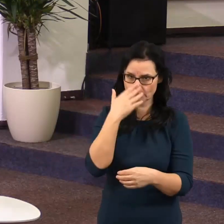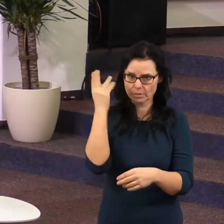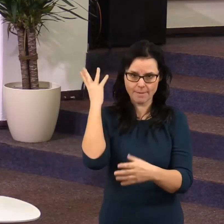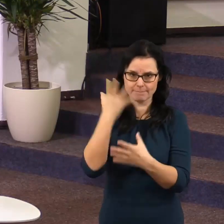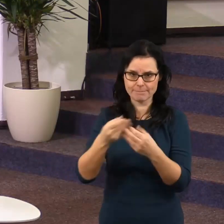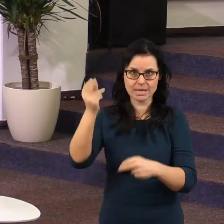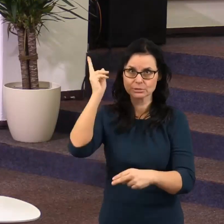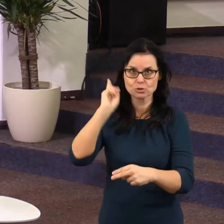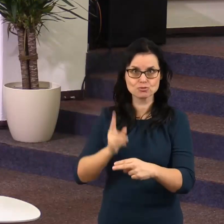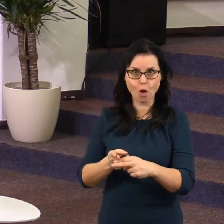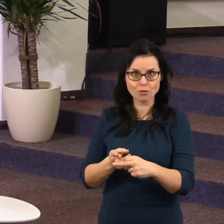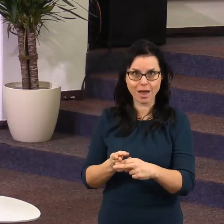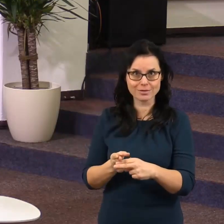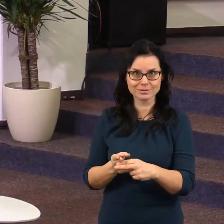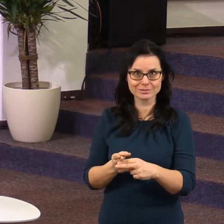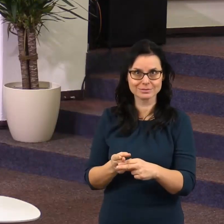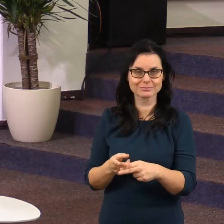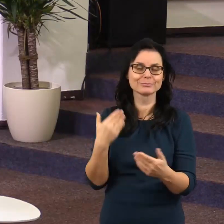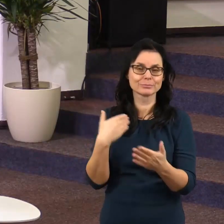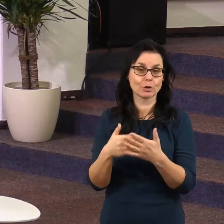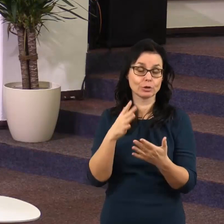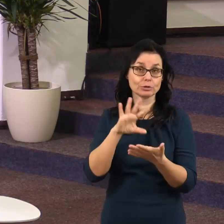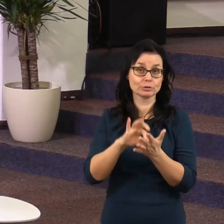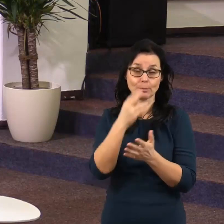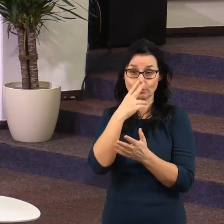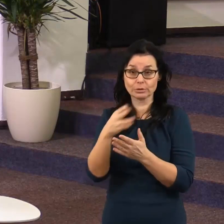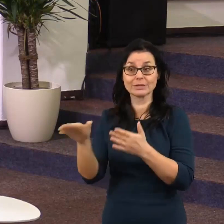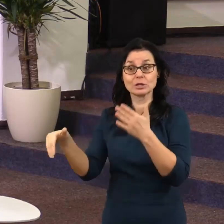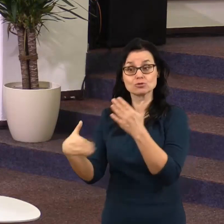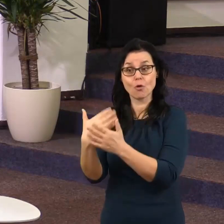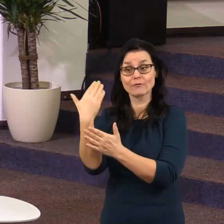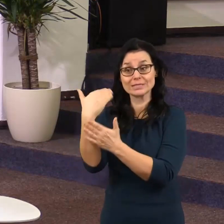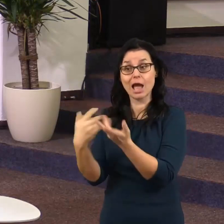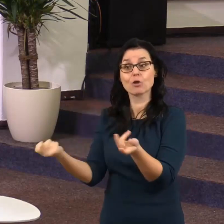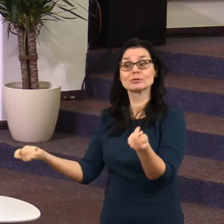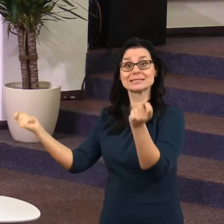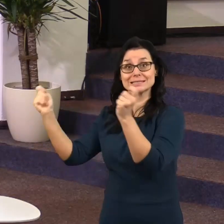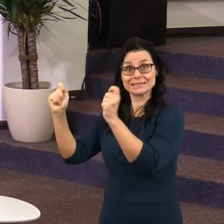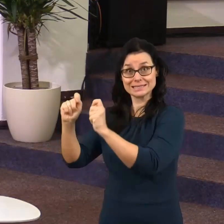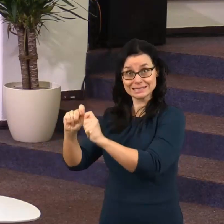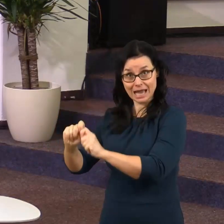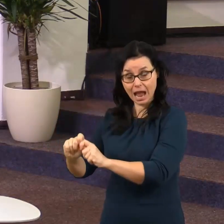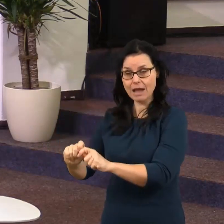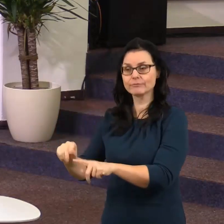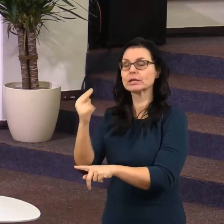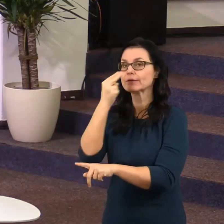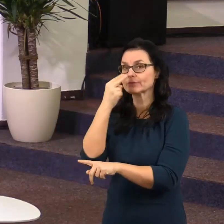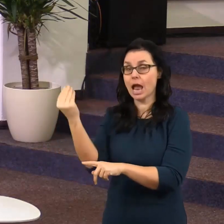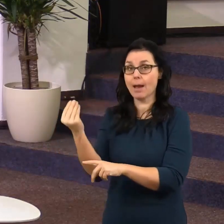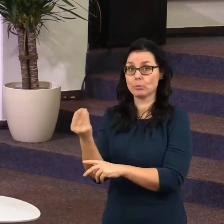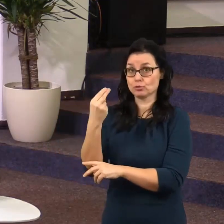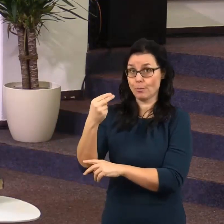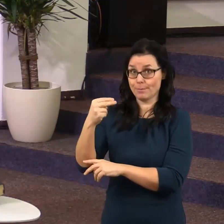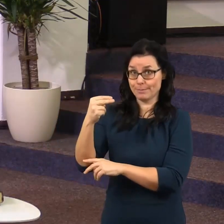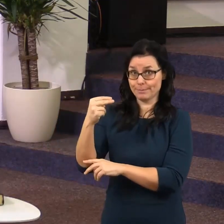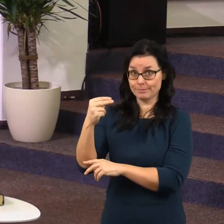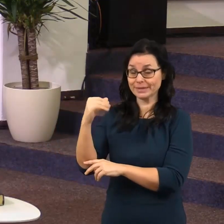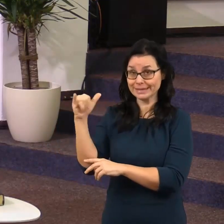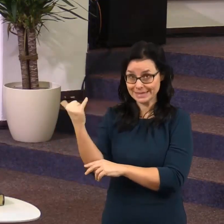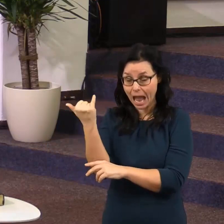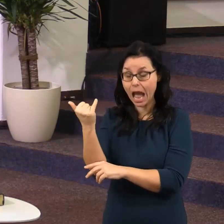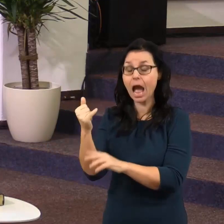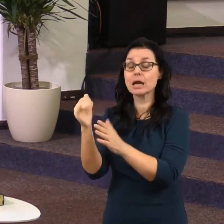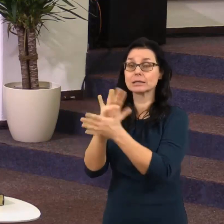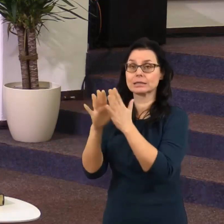A když se podíváte na závěr nového zákona, vidíte Apoštola Jana a knihu z Jevení